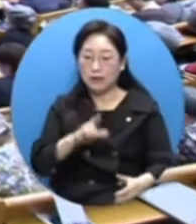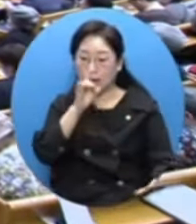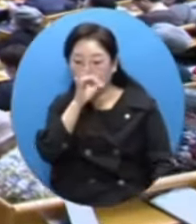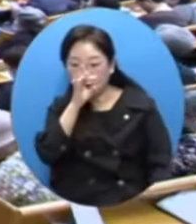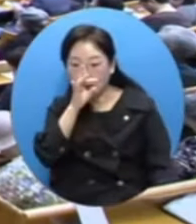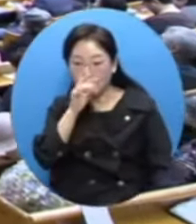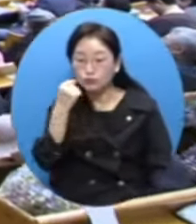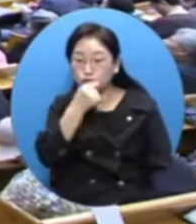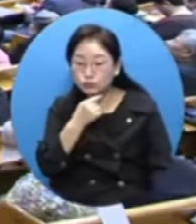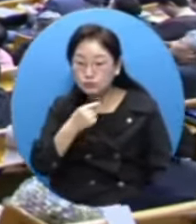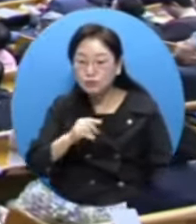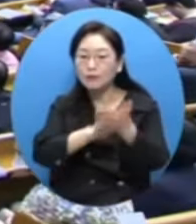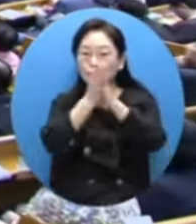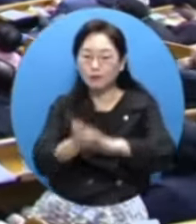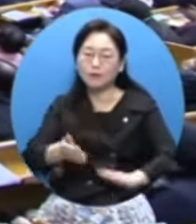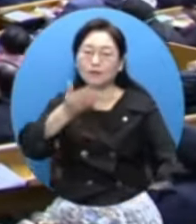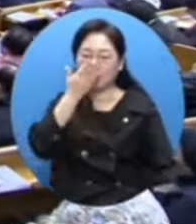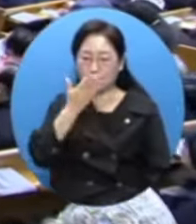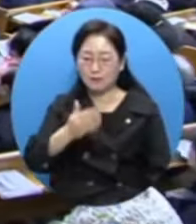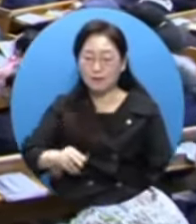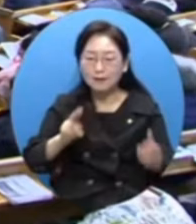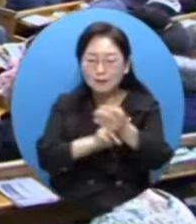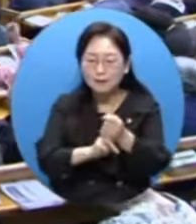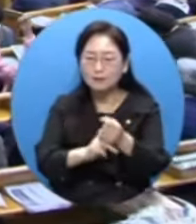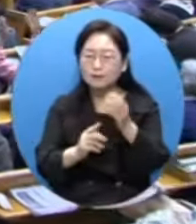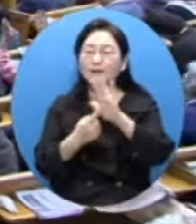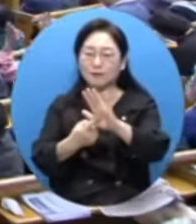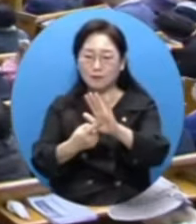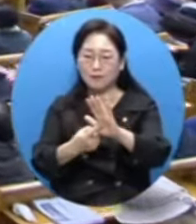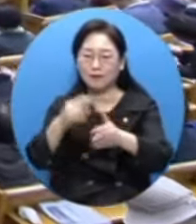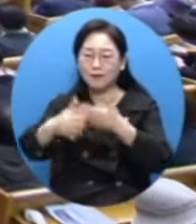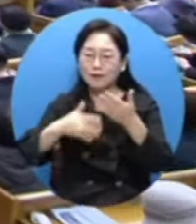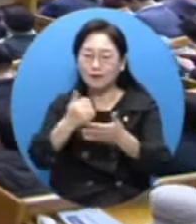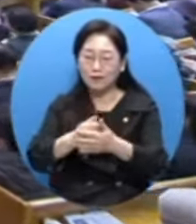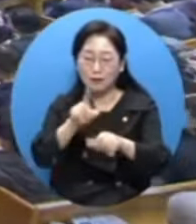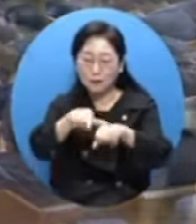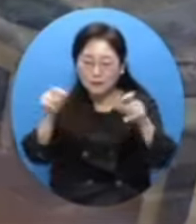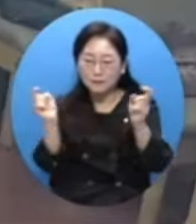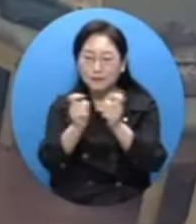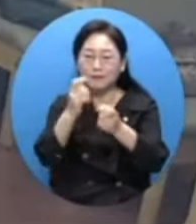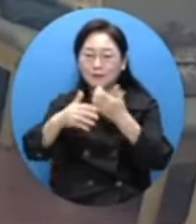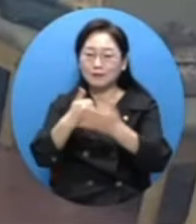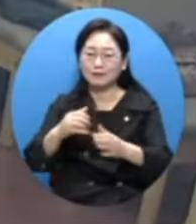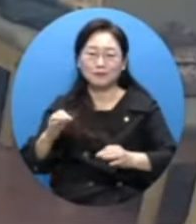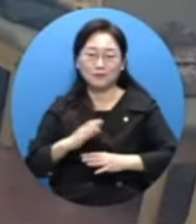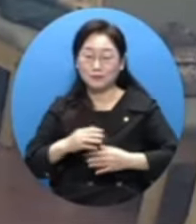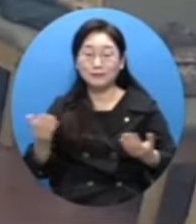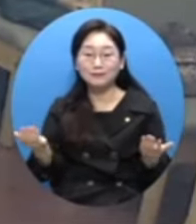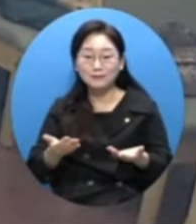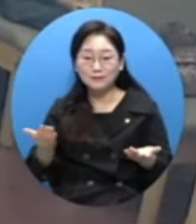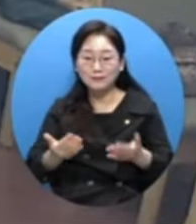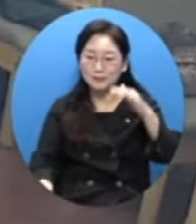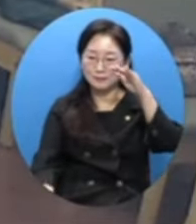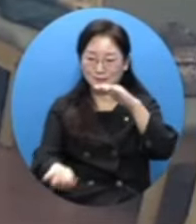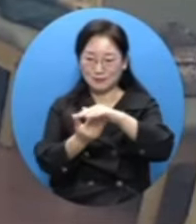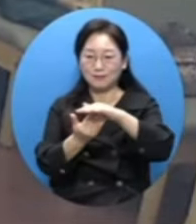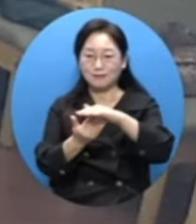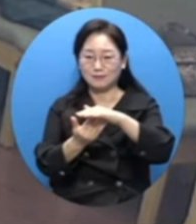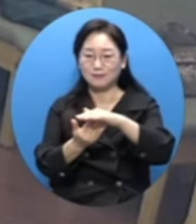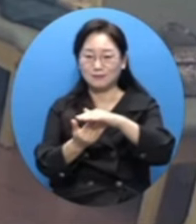현실이 가능하게 된 것입니다. 기적이 일어나는 것입니다. 하나님의 때 하나님의 놀라운 역사가 이루어진